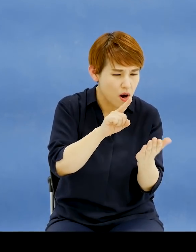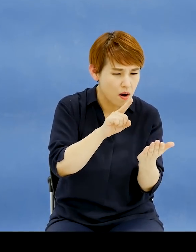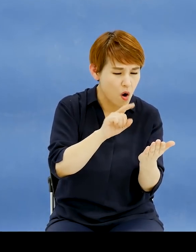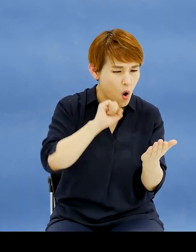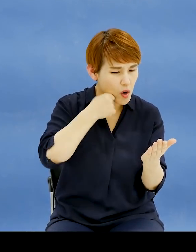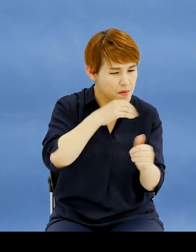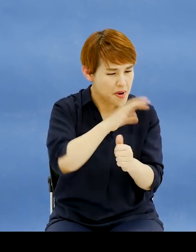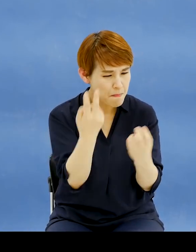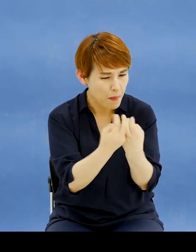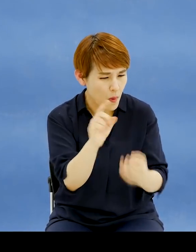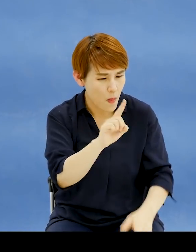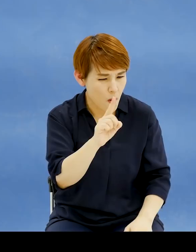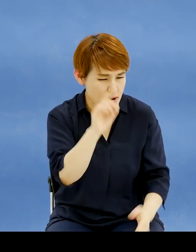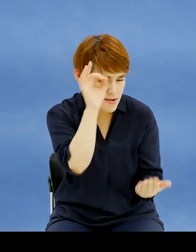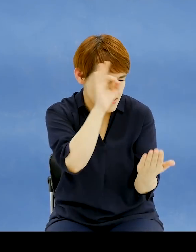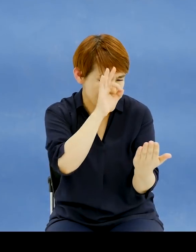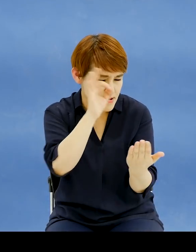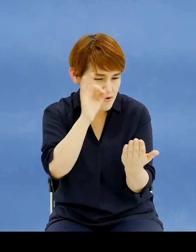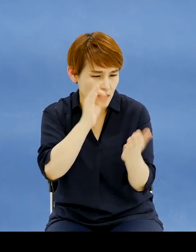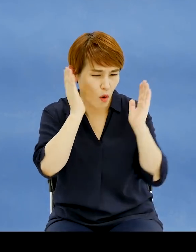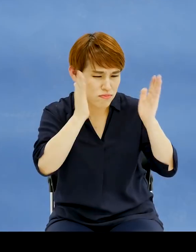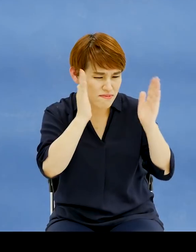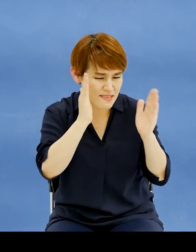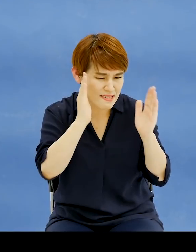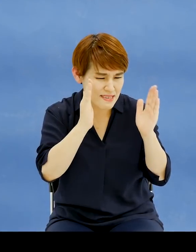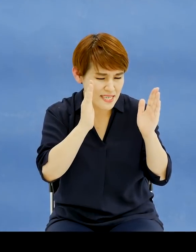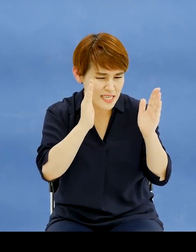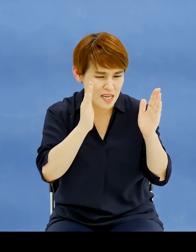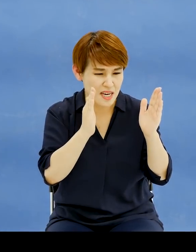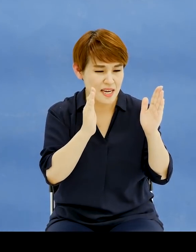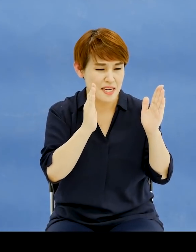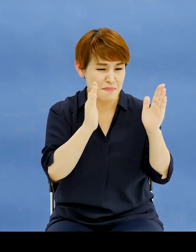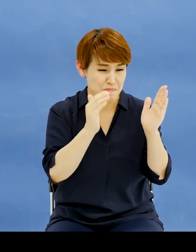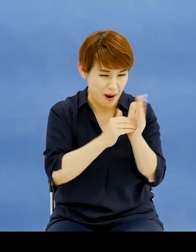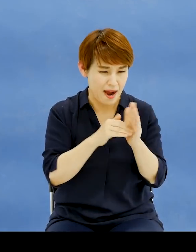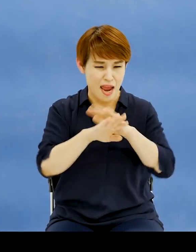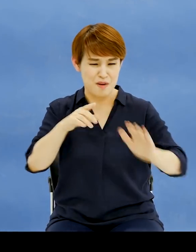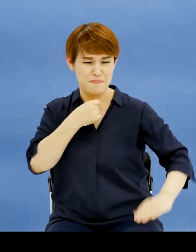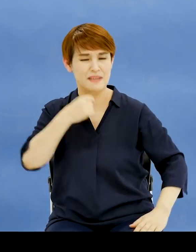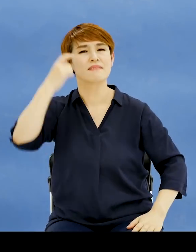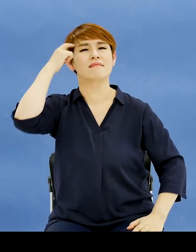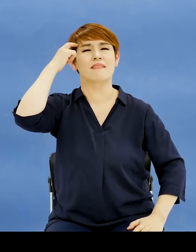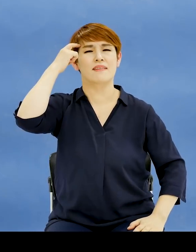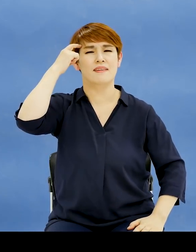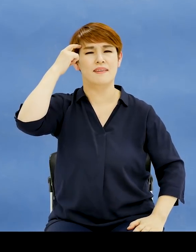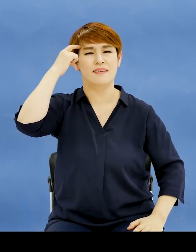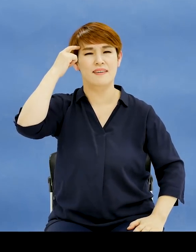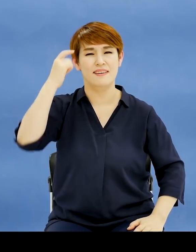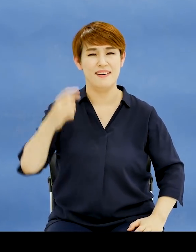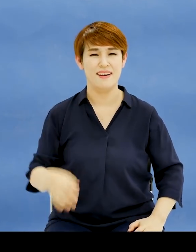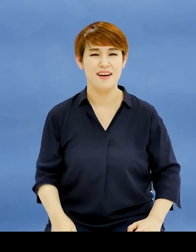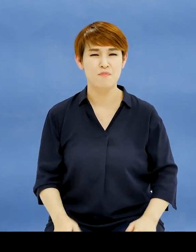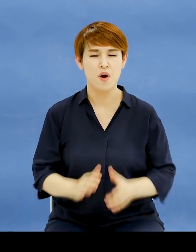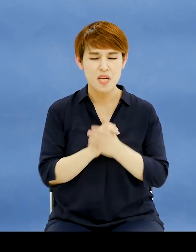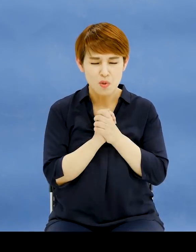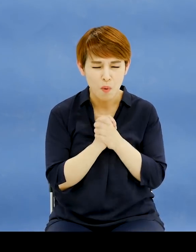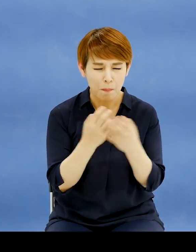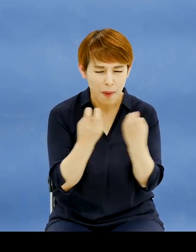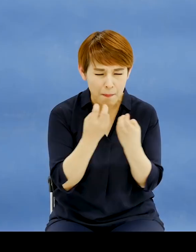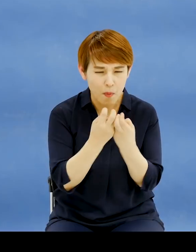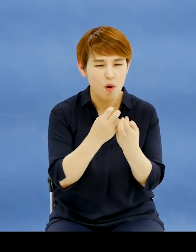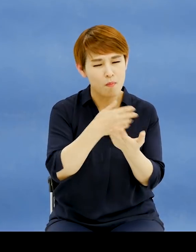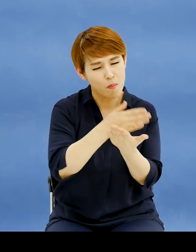해서 이런 어려움에서 벗어나는가 그러니까 빨리 알아서 빨리 이걸 해결을 해야 되겠다. 그걸 학문적으로 예, 연구해 보려고. 기도법도